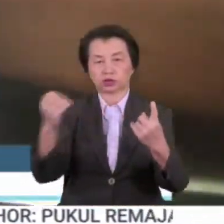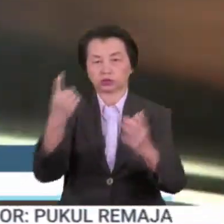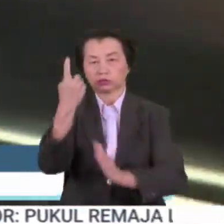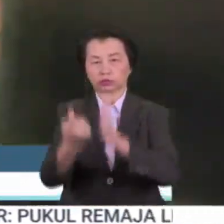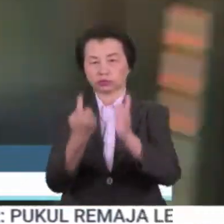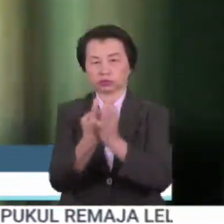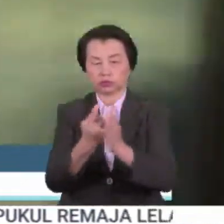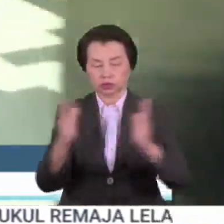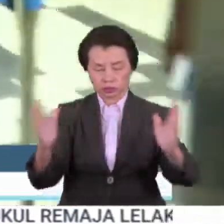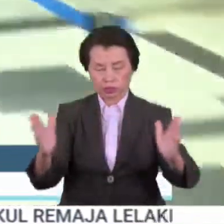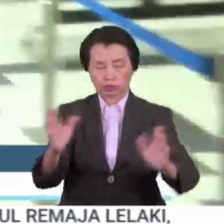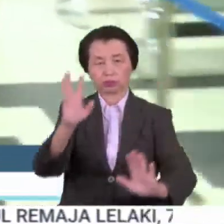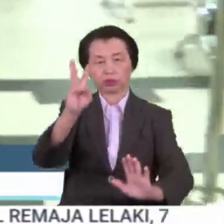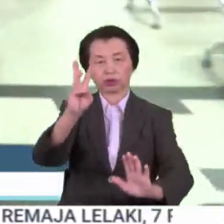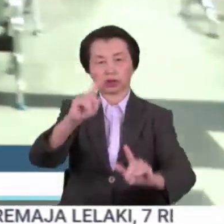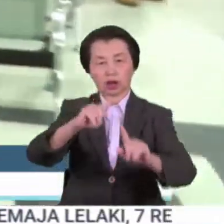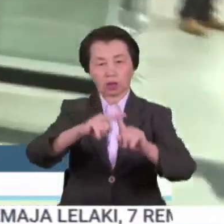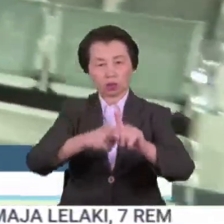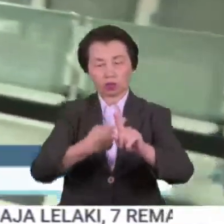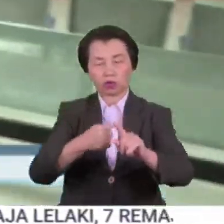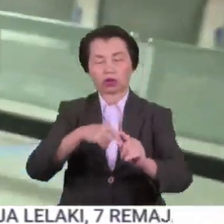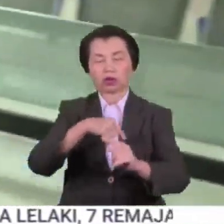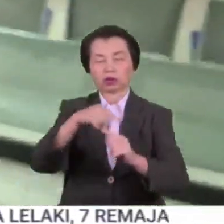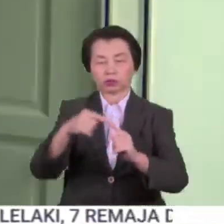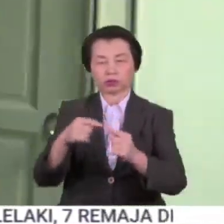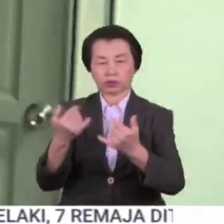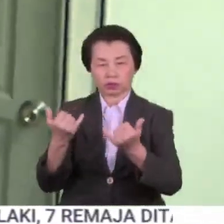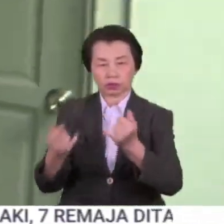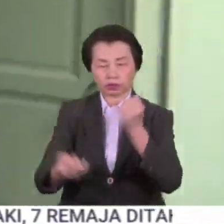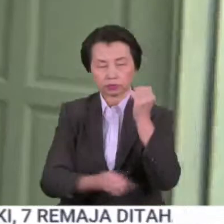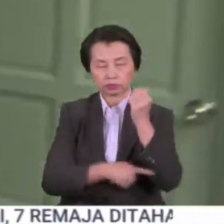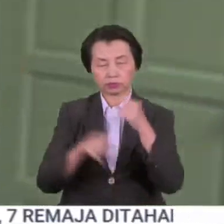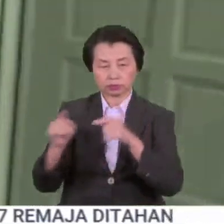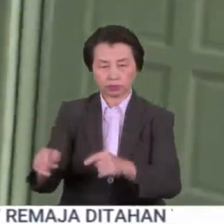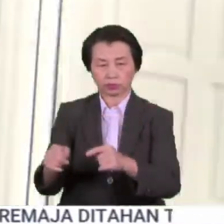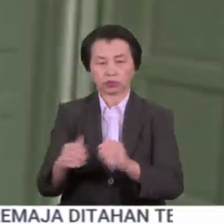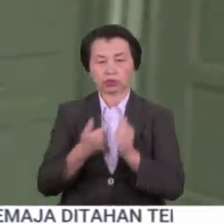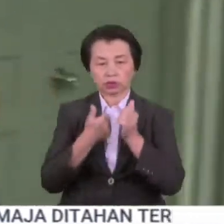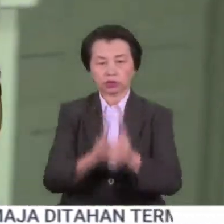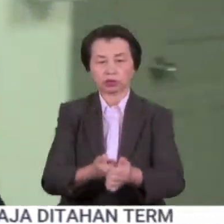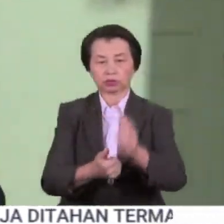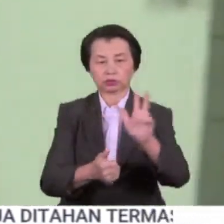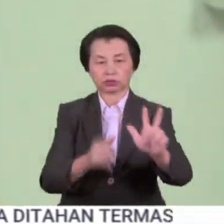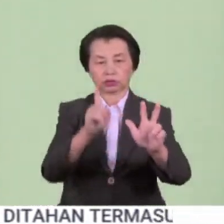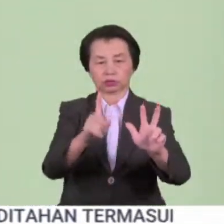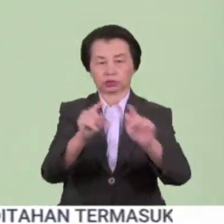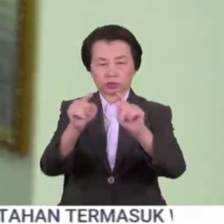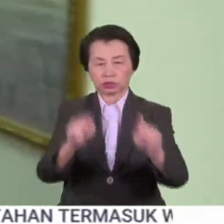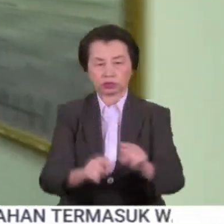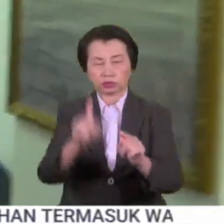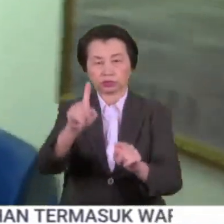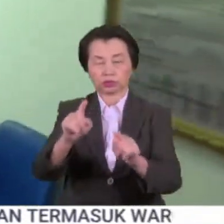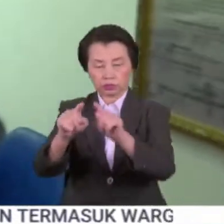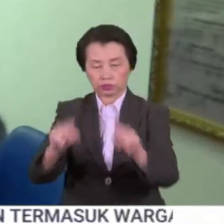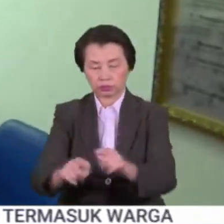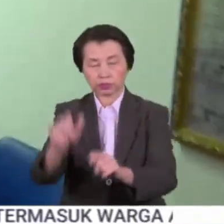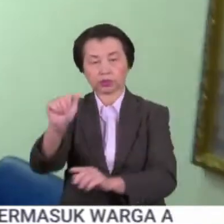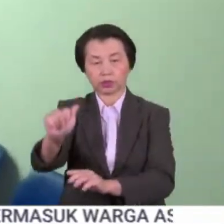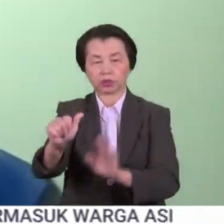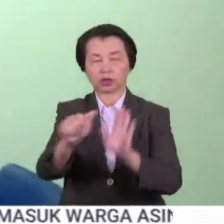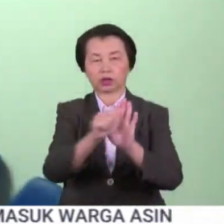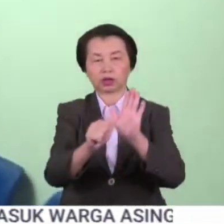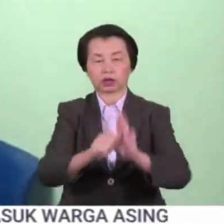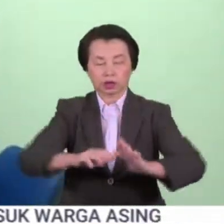tempo 6 bulan bermula pada tari sabitan 31 kurungan satu kurungan E